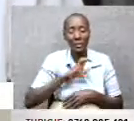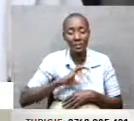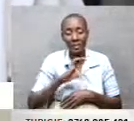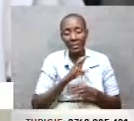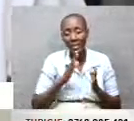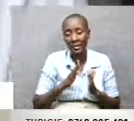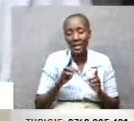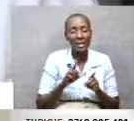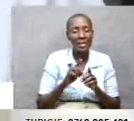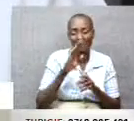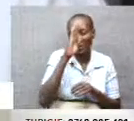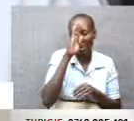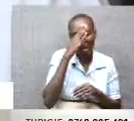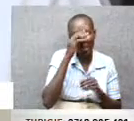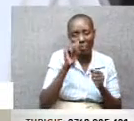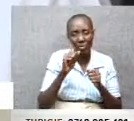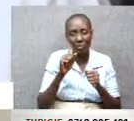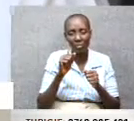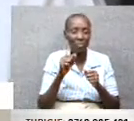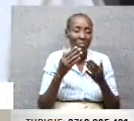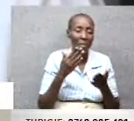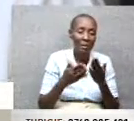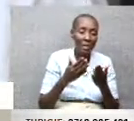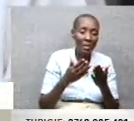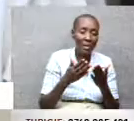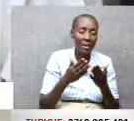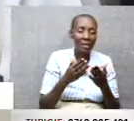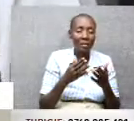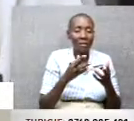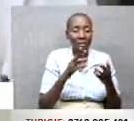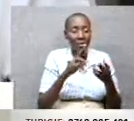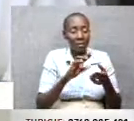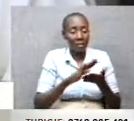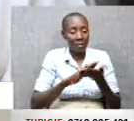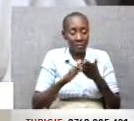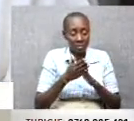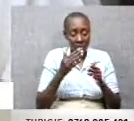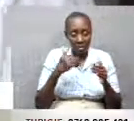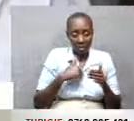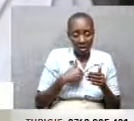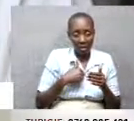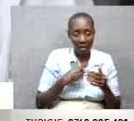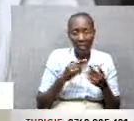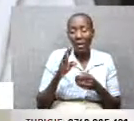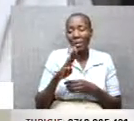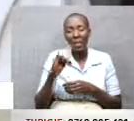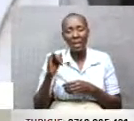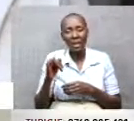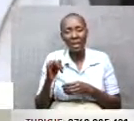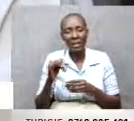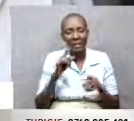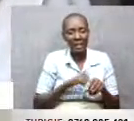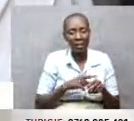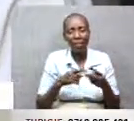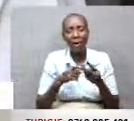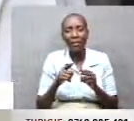kutakuwa na uwiano wa kutosha. Inaonekana building bridges ilitengenezwa na predetermined outcome. Wanajua wana